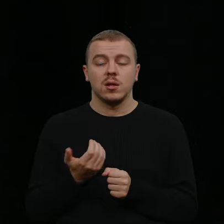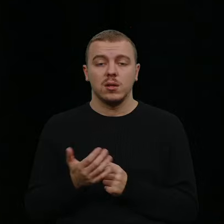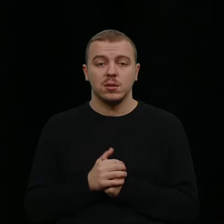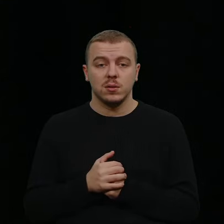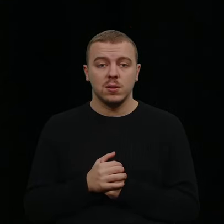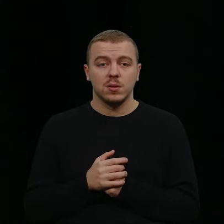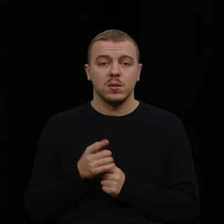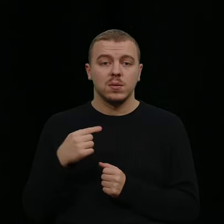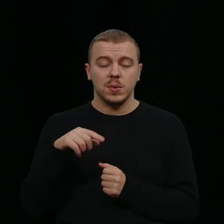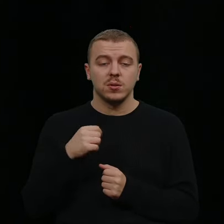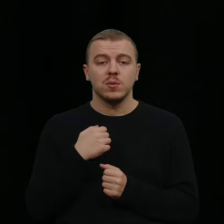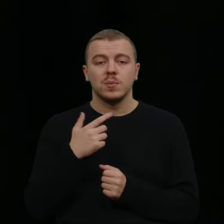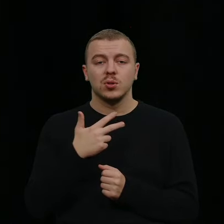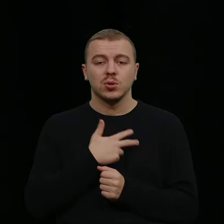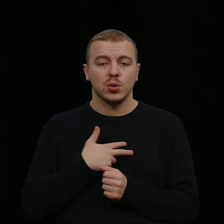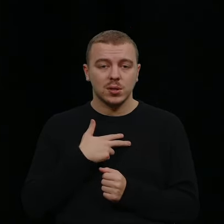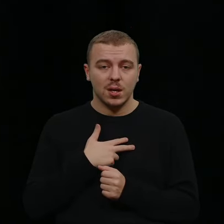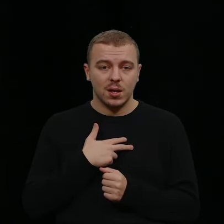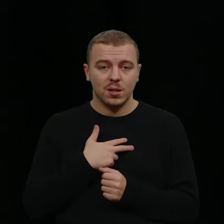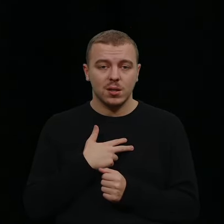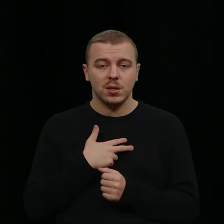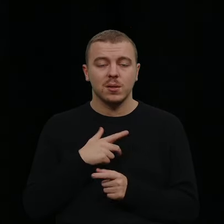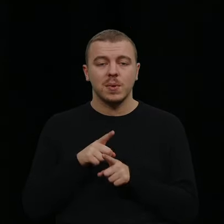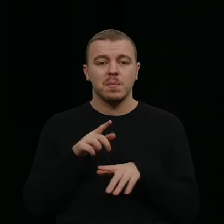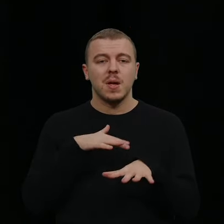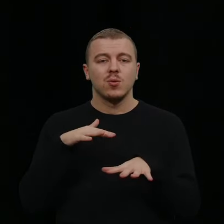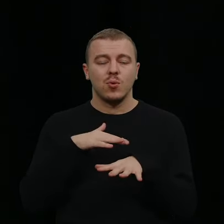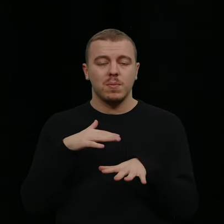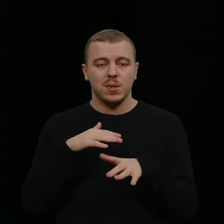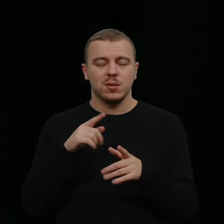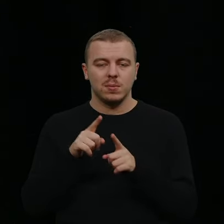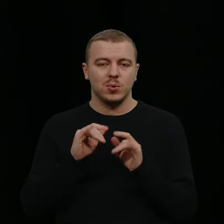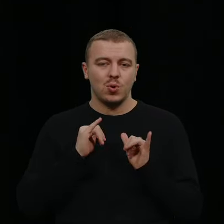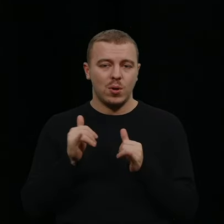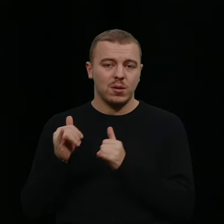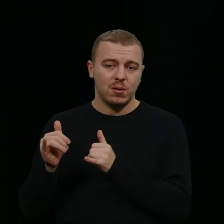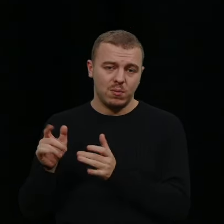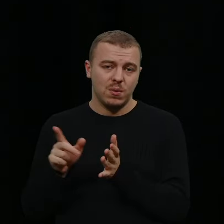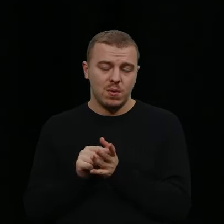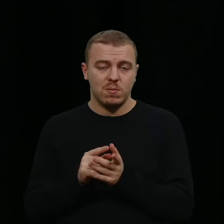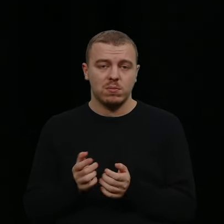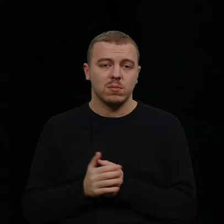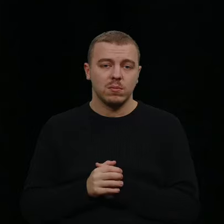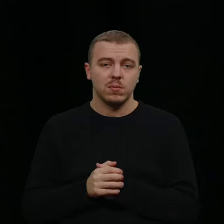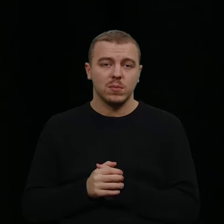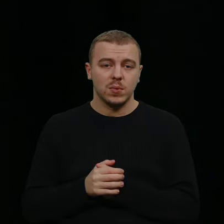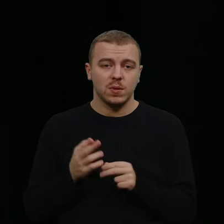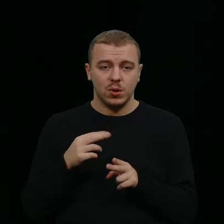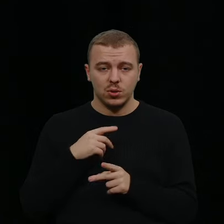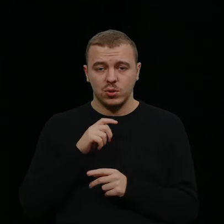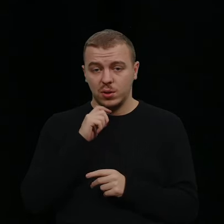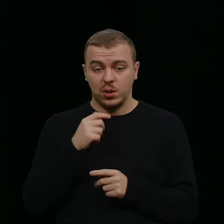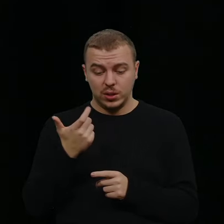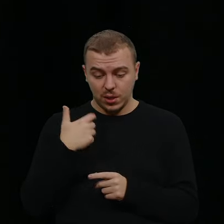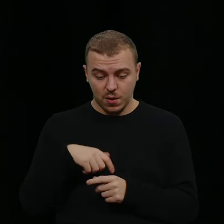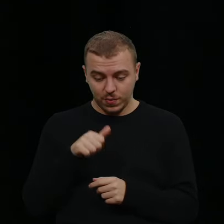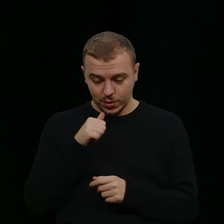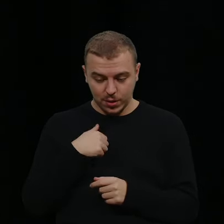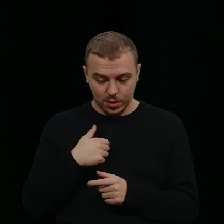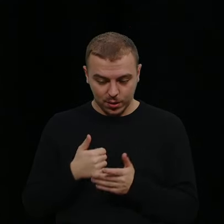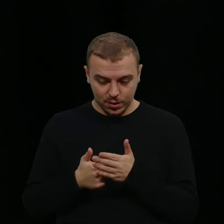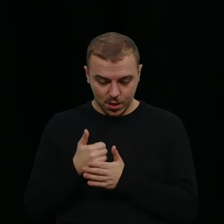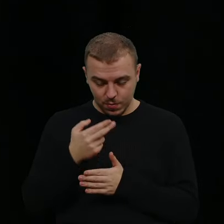turim tą socialinį ir bendruomenę solidarumą rodyti vieni kitiem. Tai aš to reikalauju ir iš savęs,